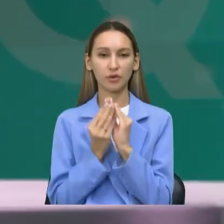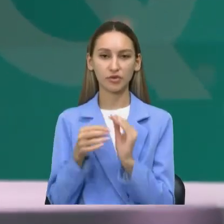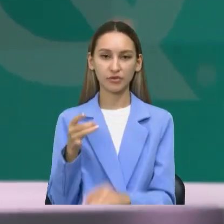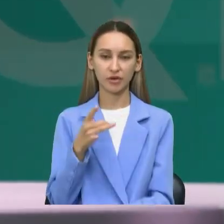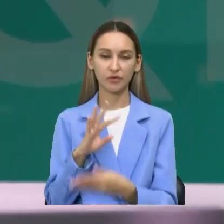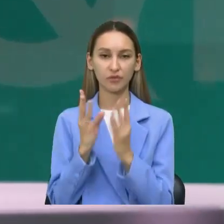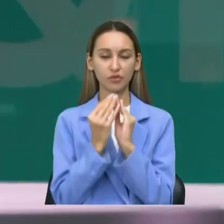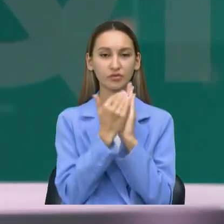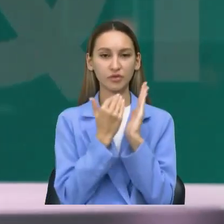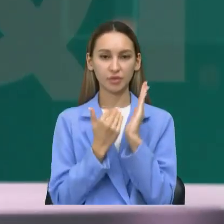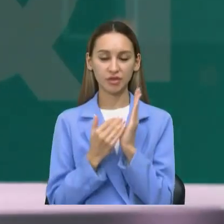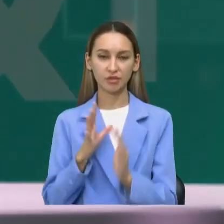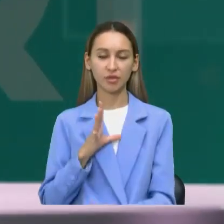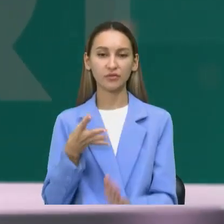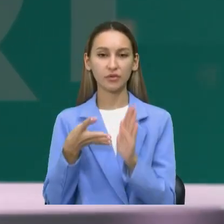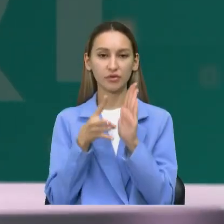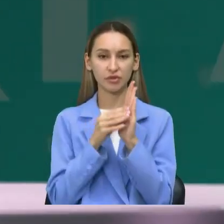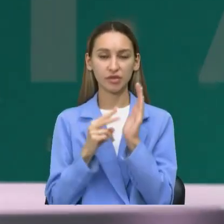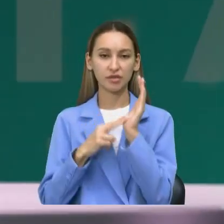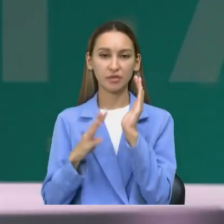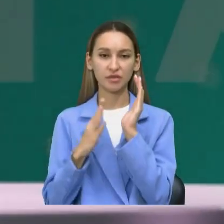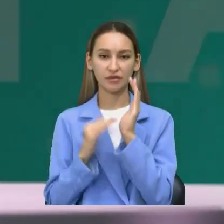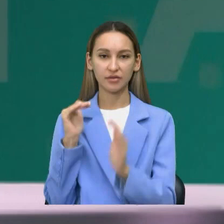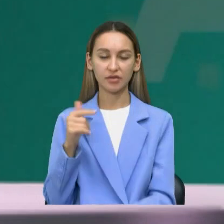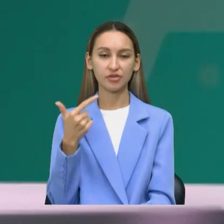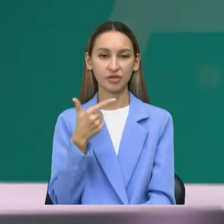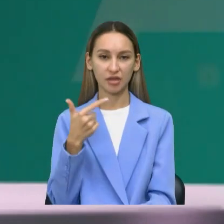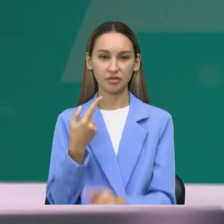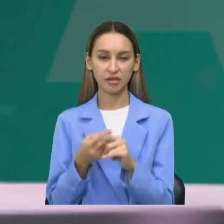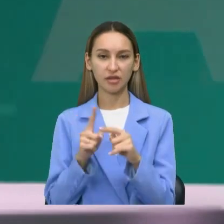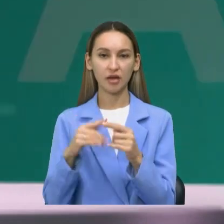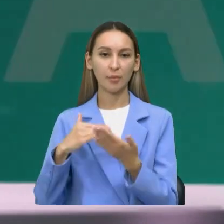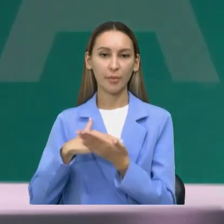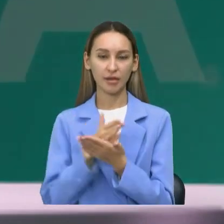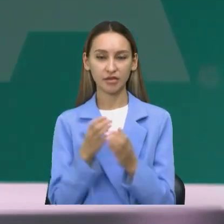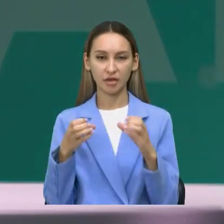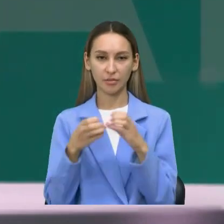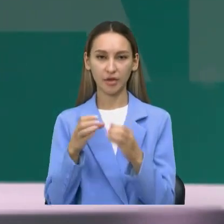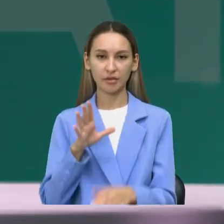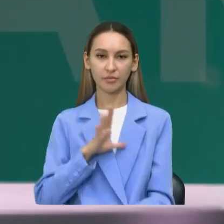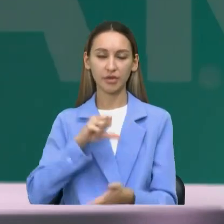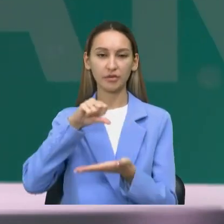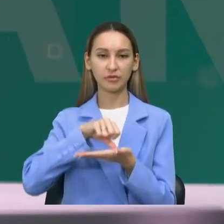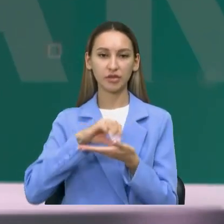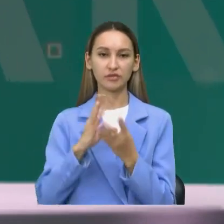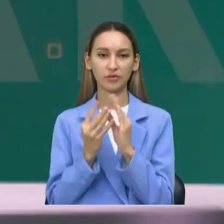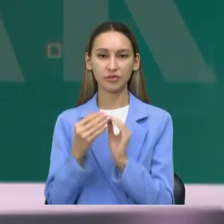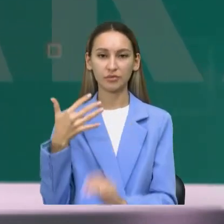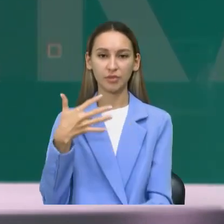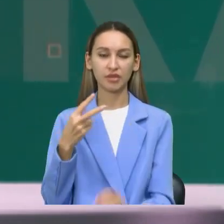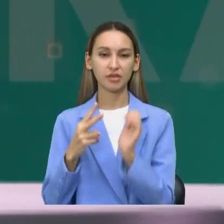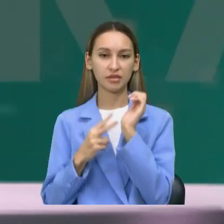были включены более 79.000 граждан в политической кампании прибыли уча приняли участие более